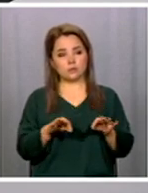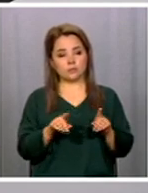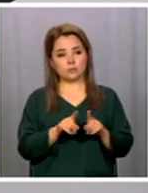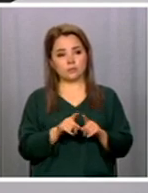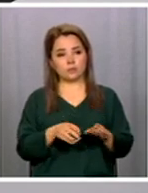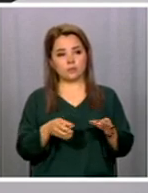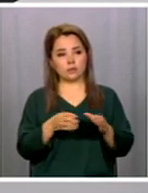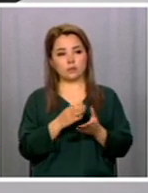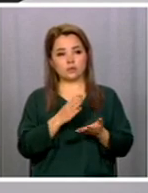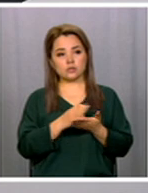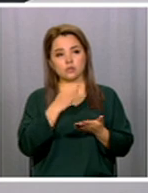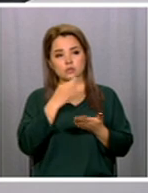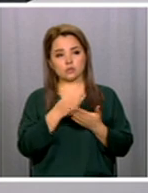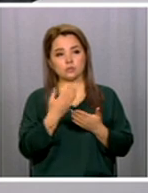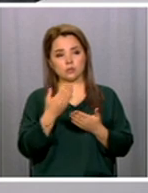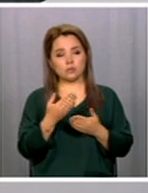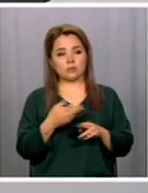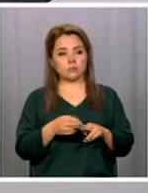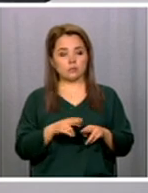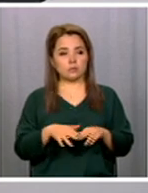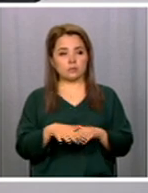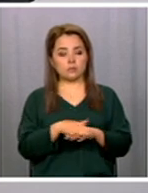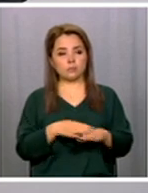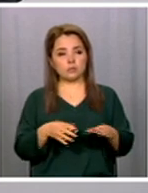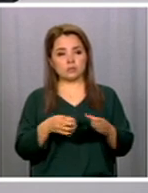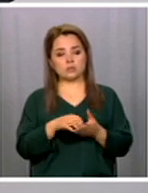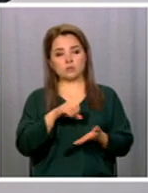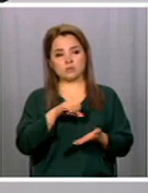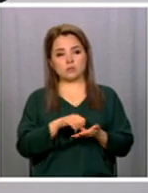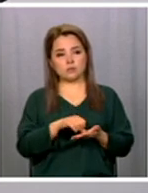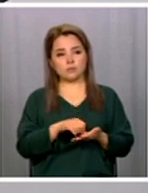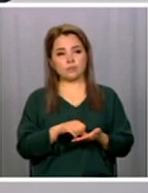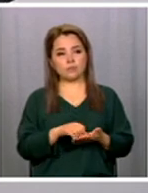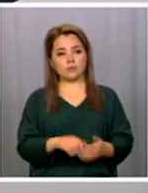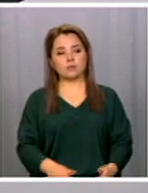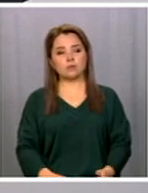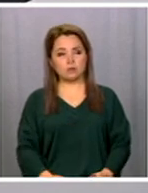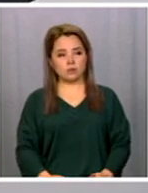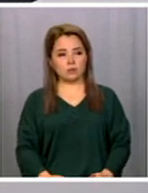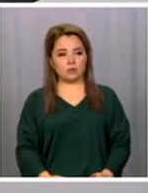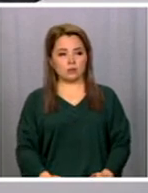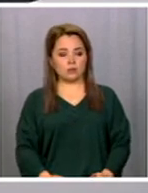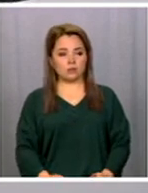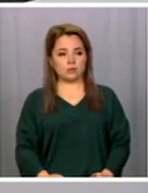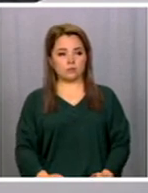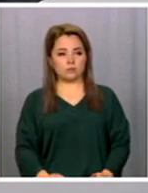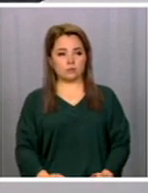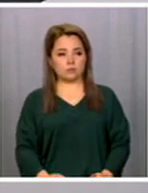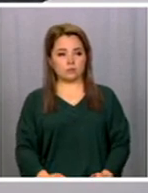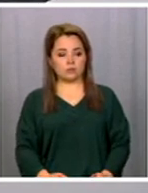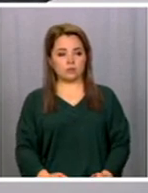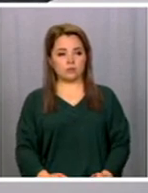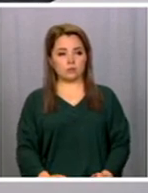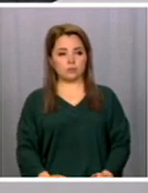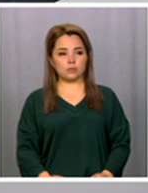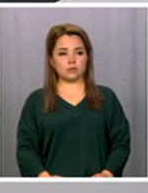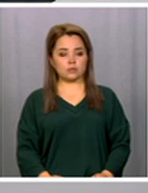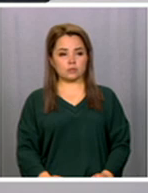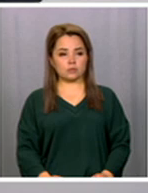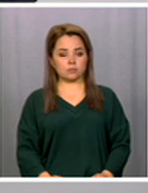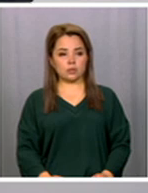10 ньютон бөлінген килограммға тең. Табуымыз қажет ауырлық күшінің жасаған